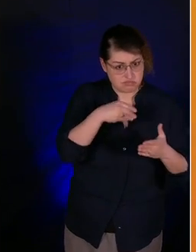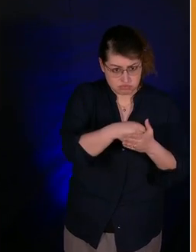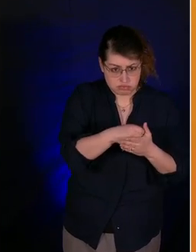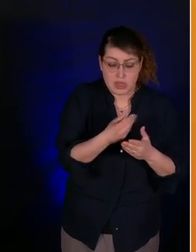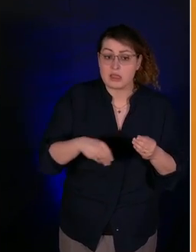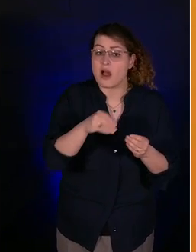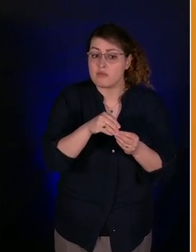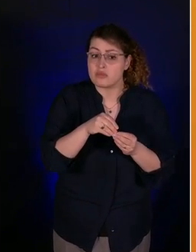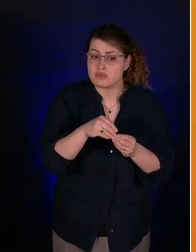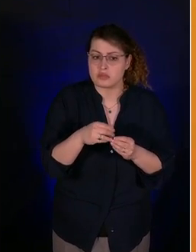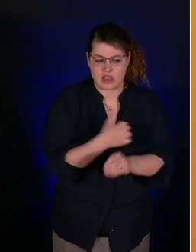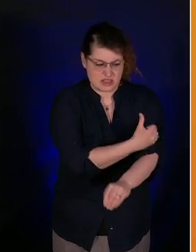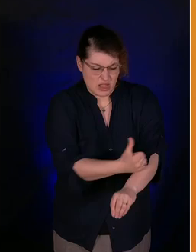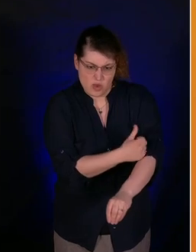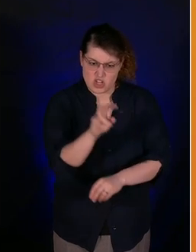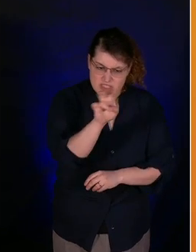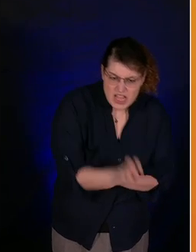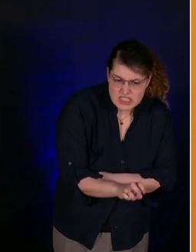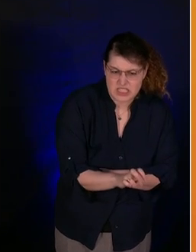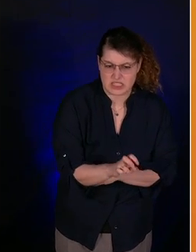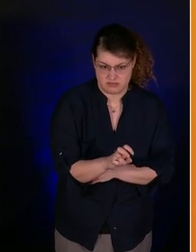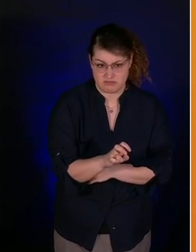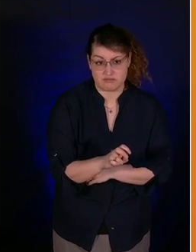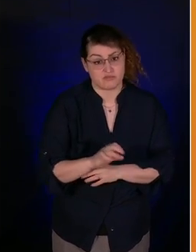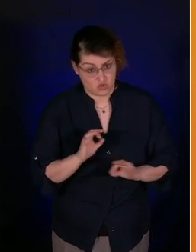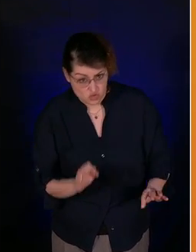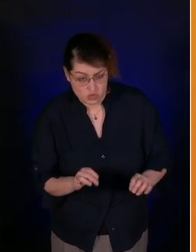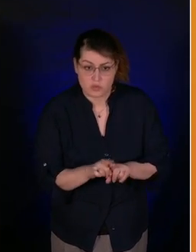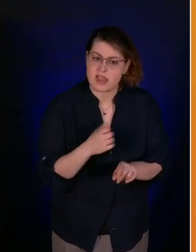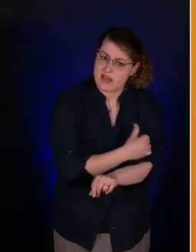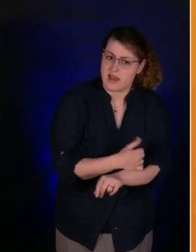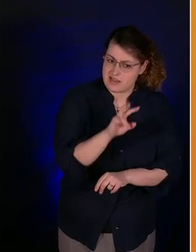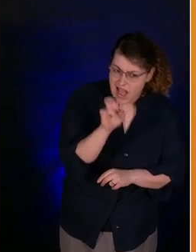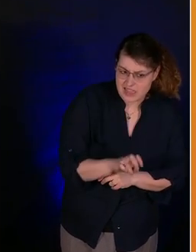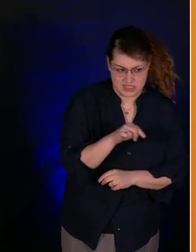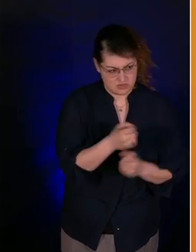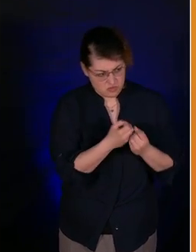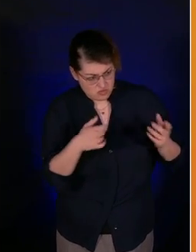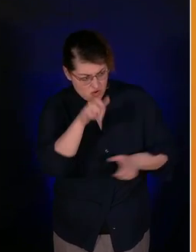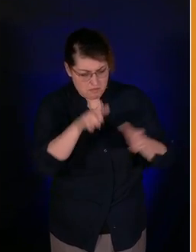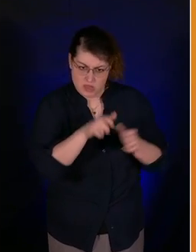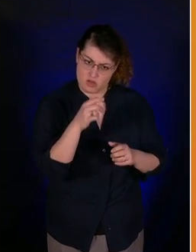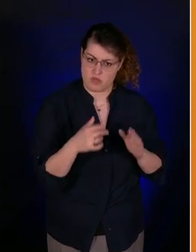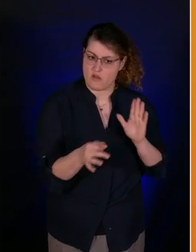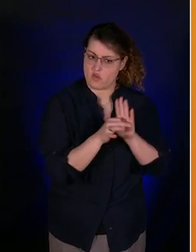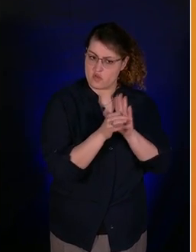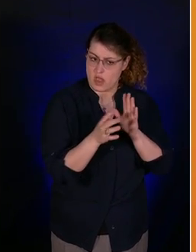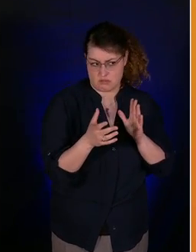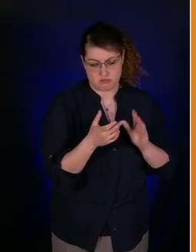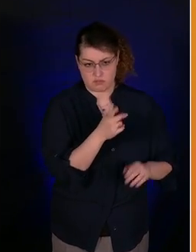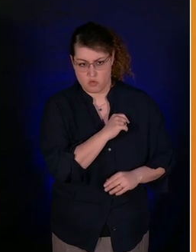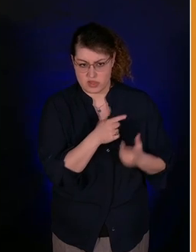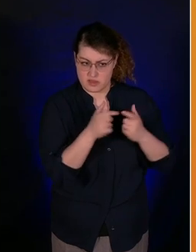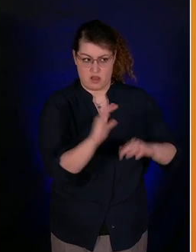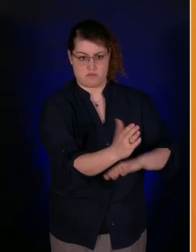par les tatouages nazillards, avec un Z, les tatouages nazillards de certains fonctionnaires de police exhibés fièrement sur les réseaux sociaux,